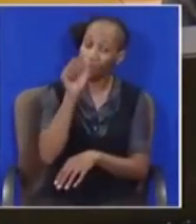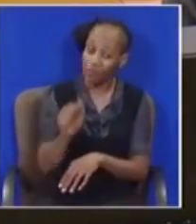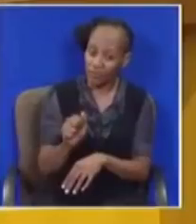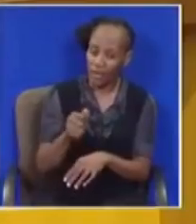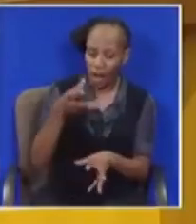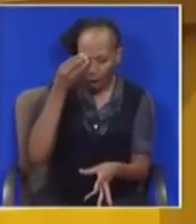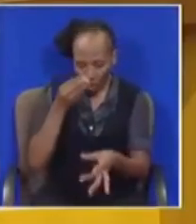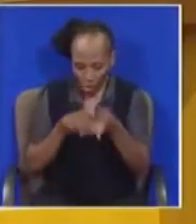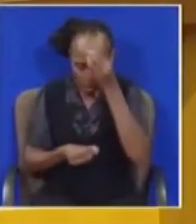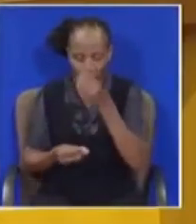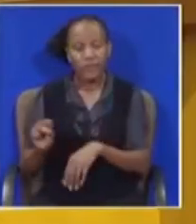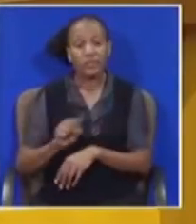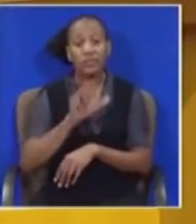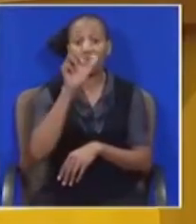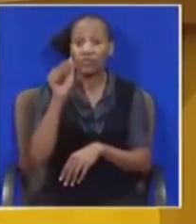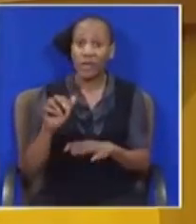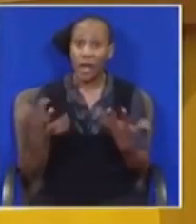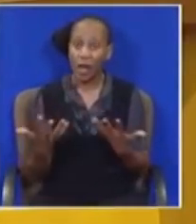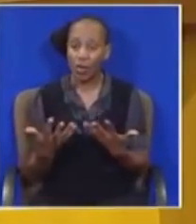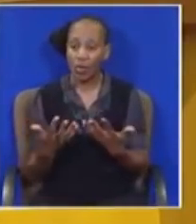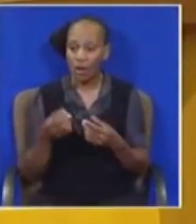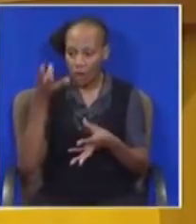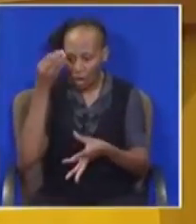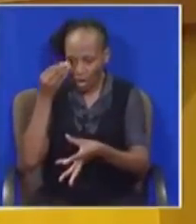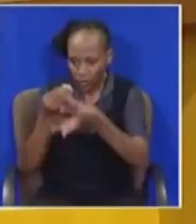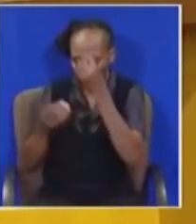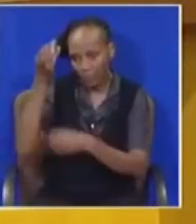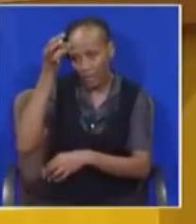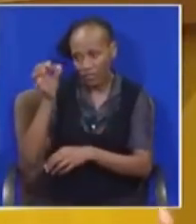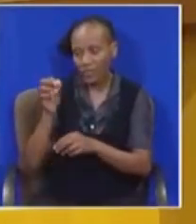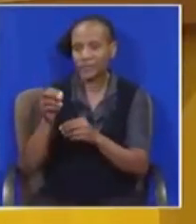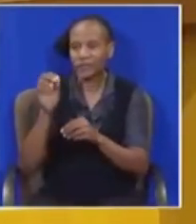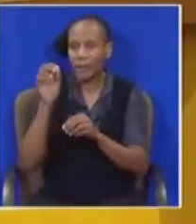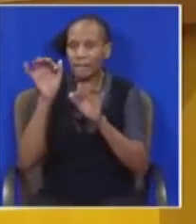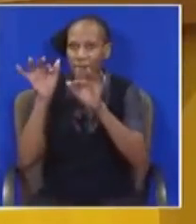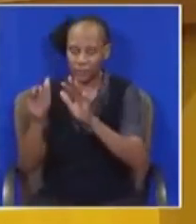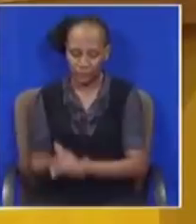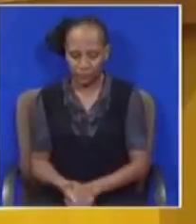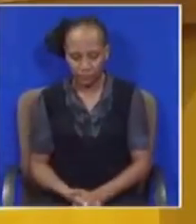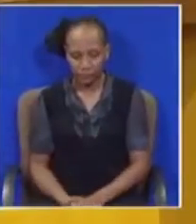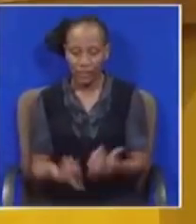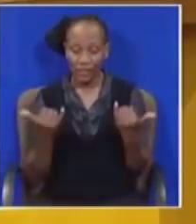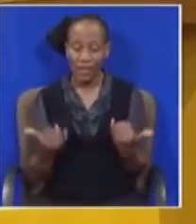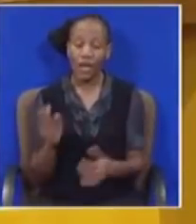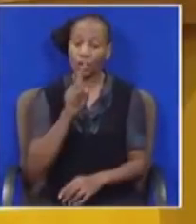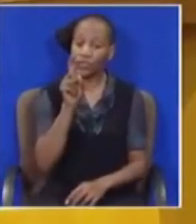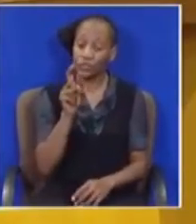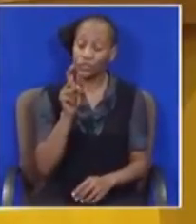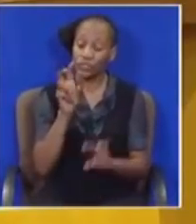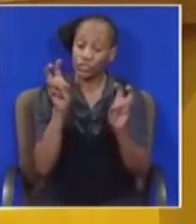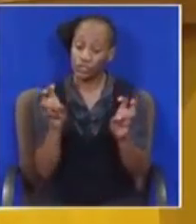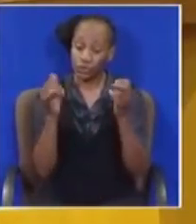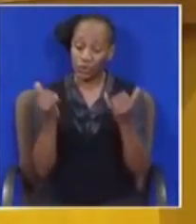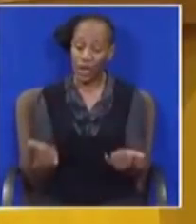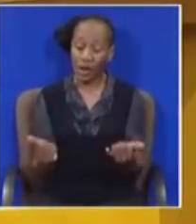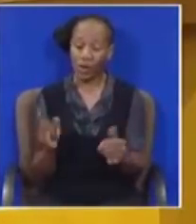elder statesman with high integrity. Die vraag, agbare adjunct speaker, is, as die